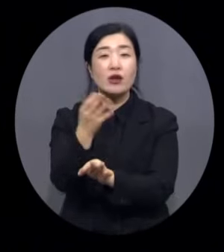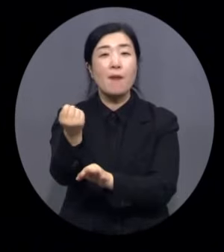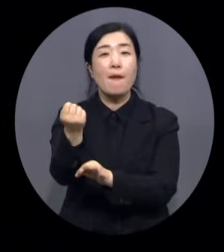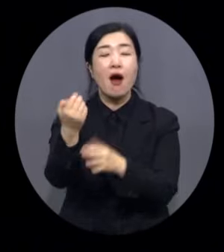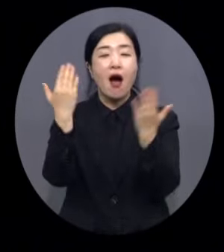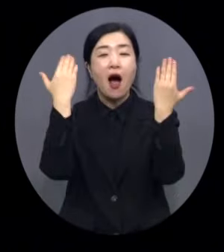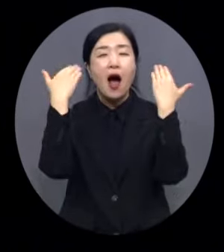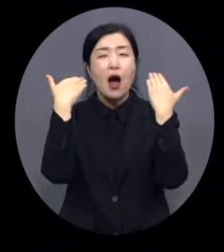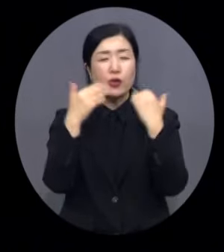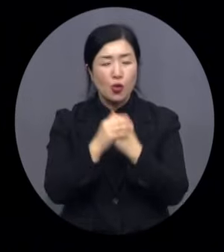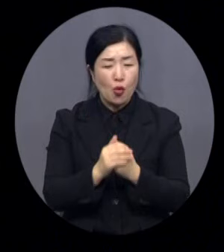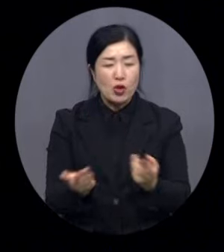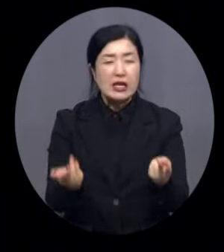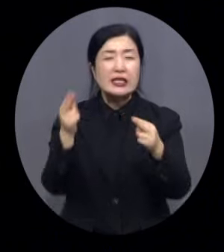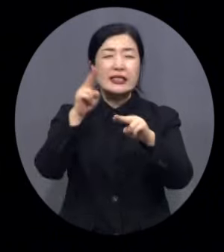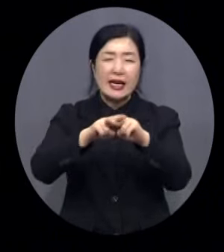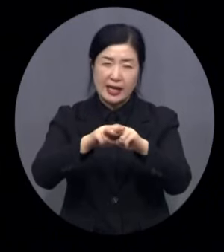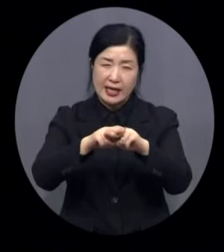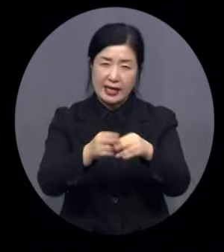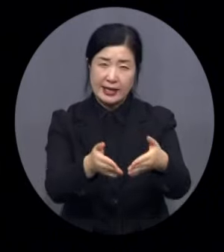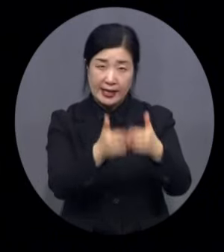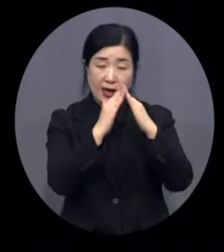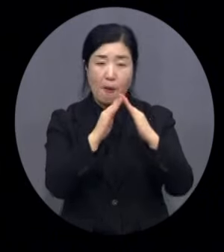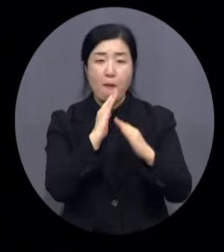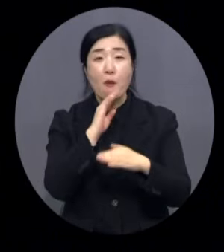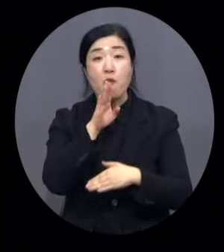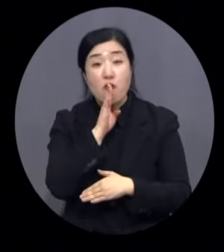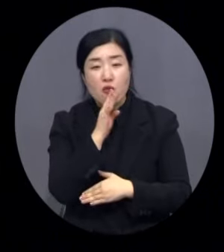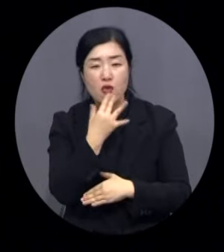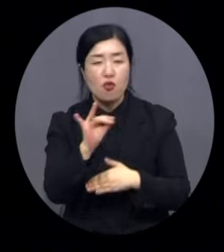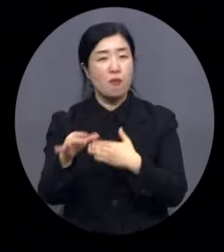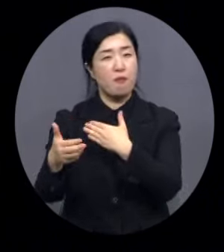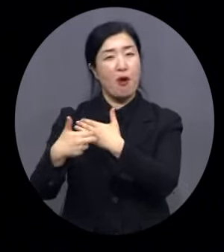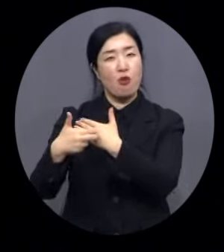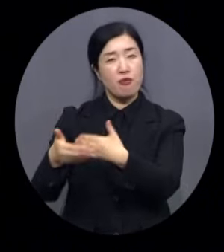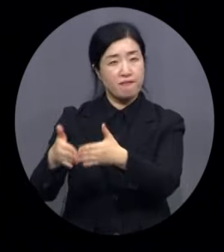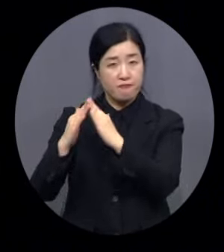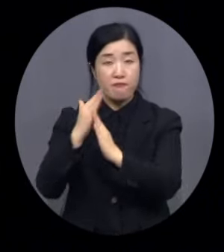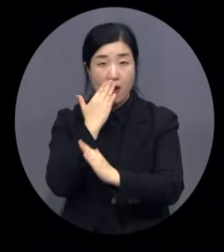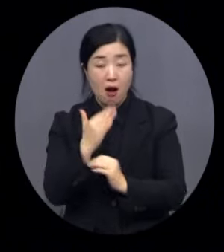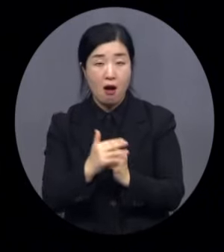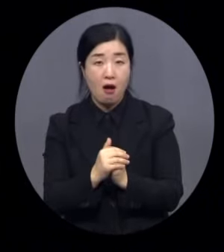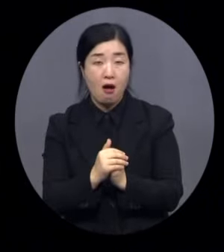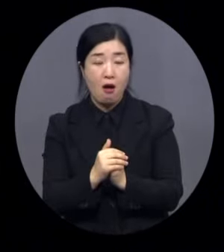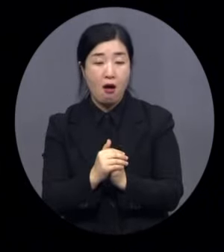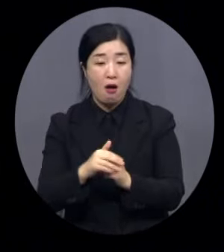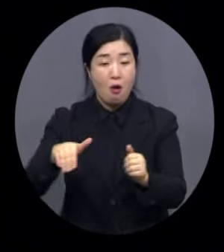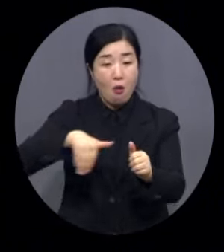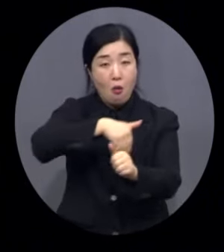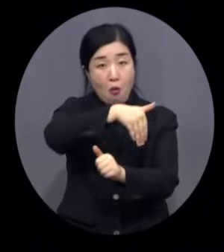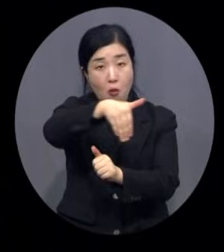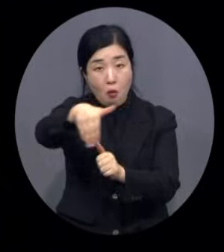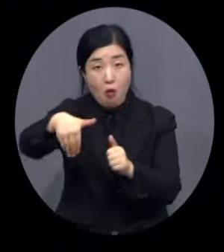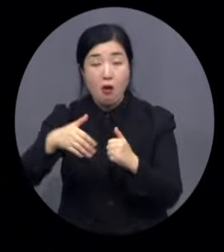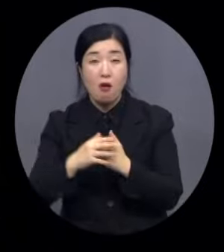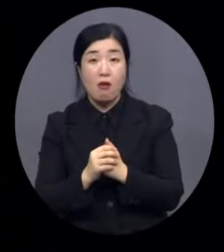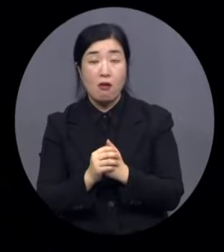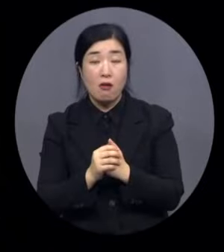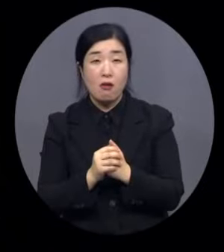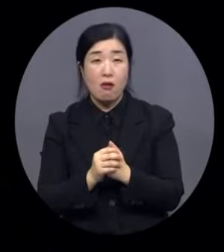만들어지고 일자리도 만들어지게 됩니다 그리고 병원도 만들어지게 됩니다 그리고 인근의 배우 도시를 만들게 되게